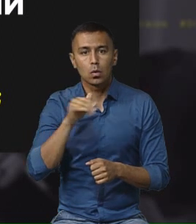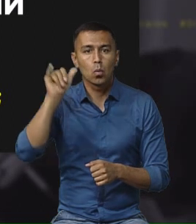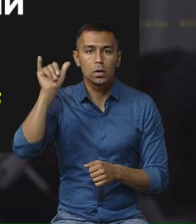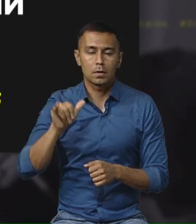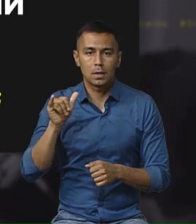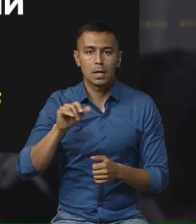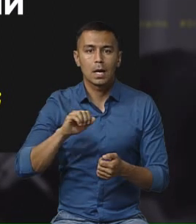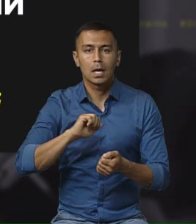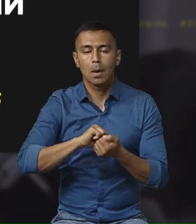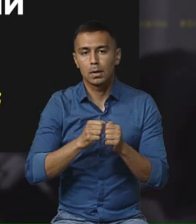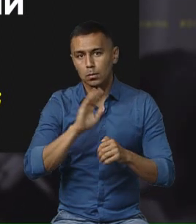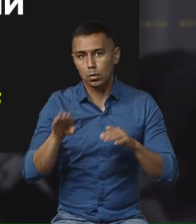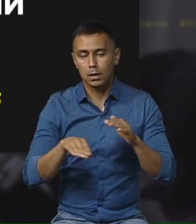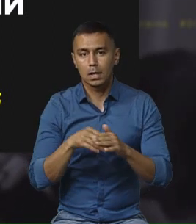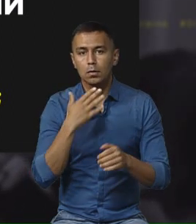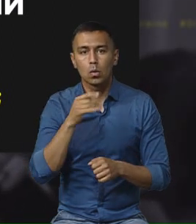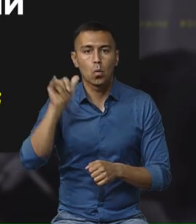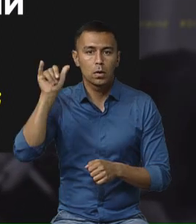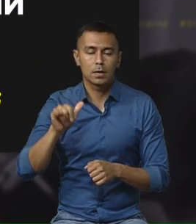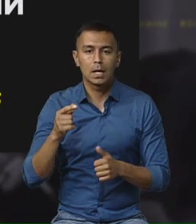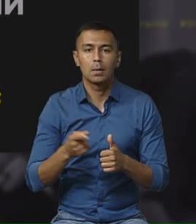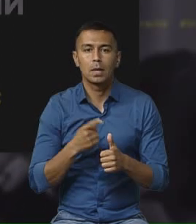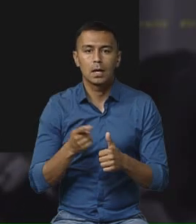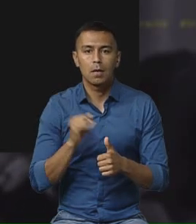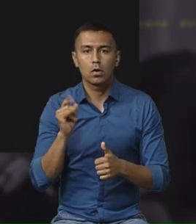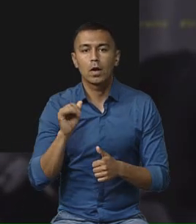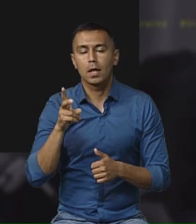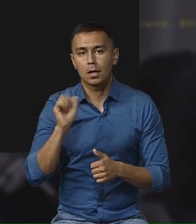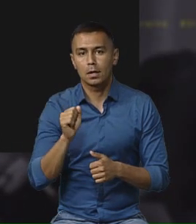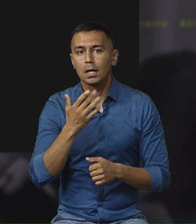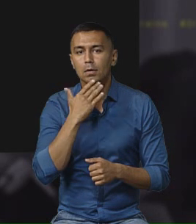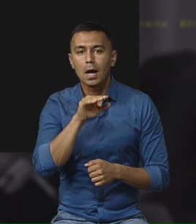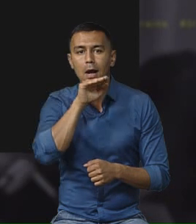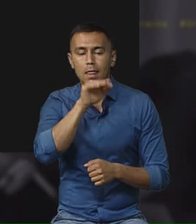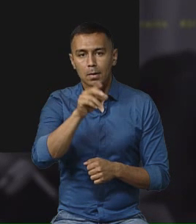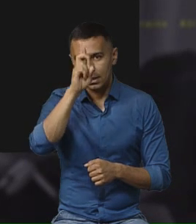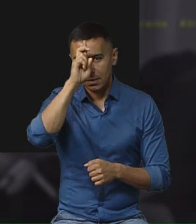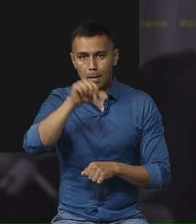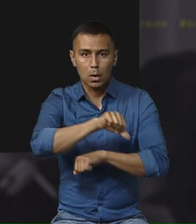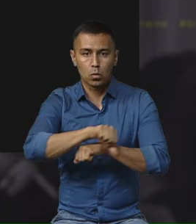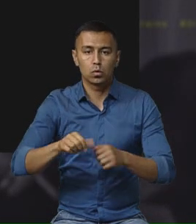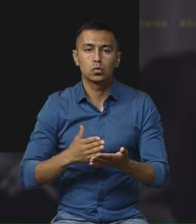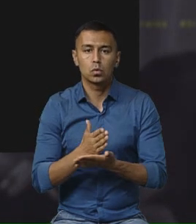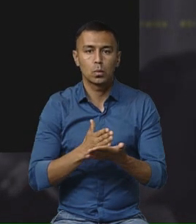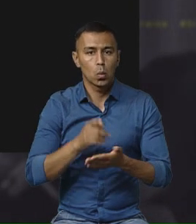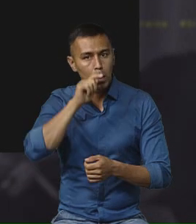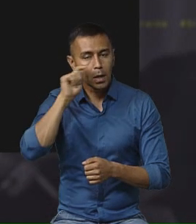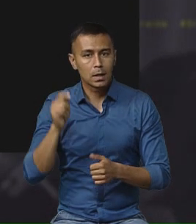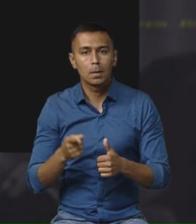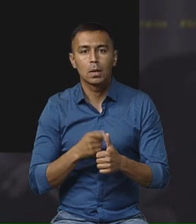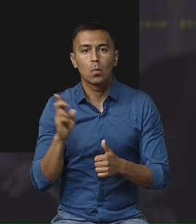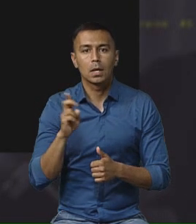університет, Кам'янець-Подільський національний університет імені Івана Огієнка, Національна академія Державної прикордонної служби України імені